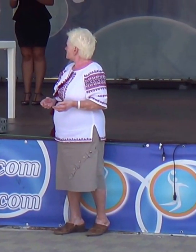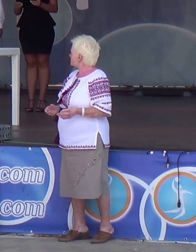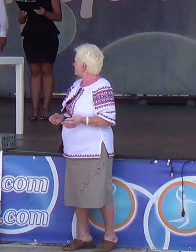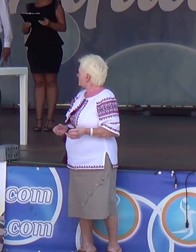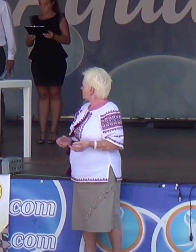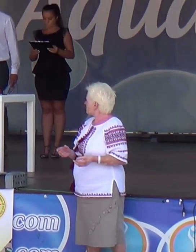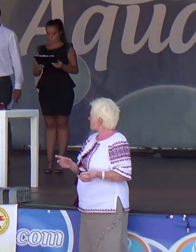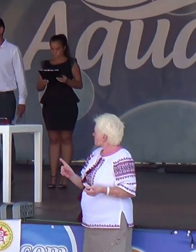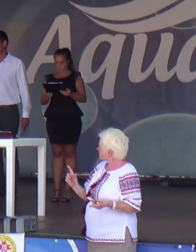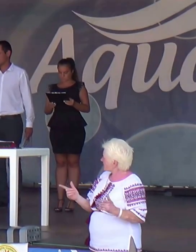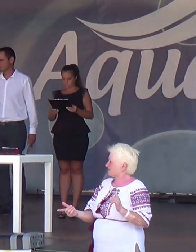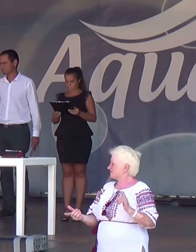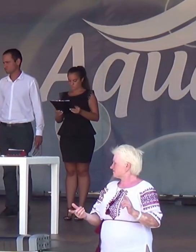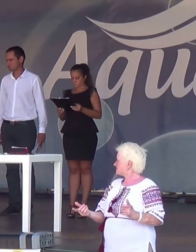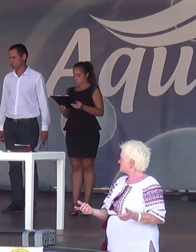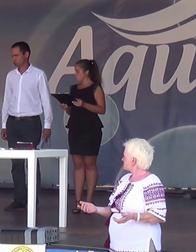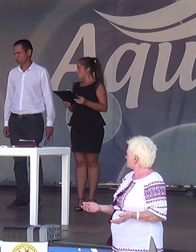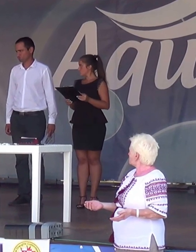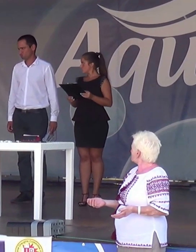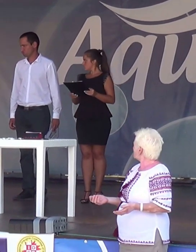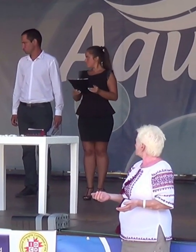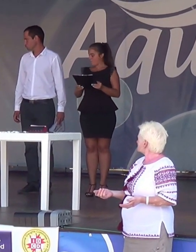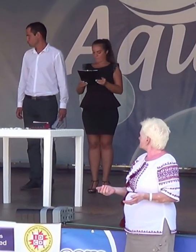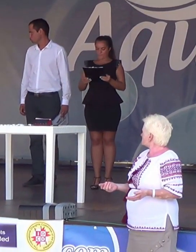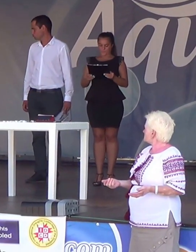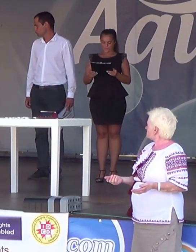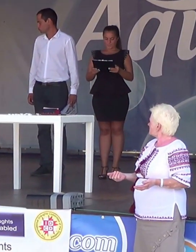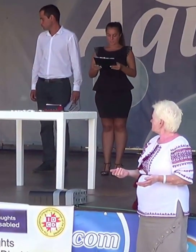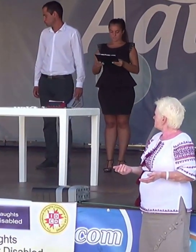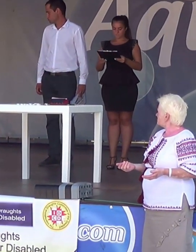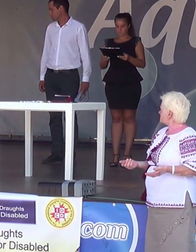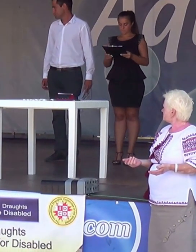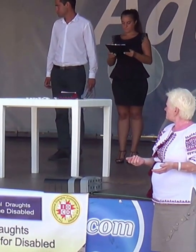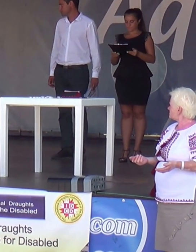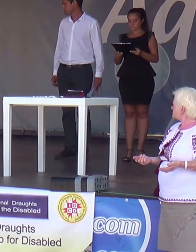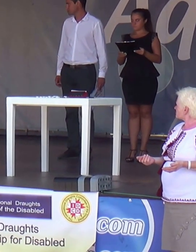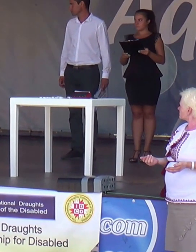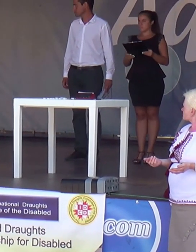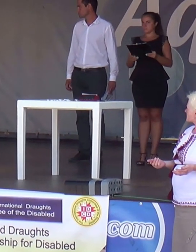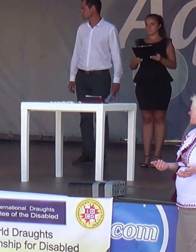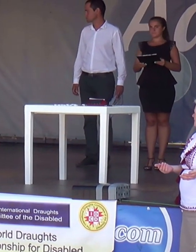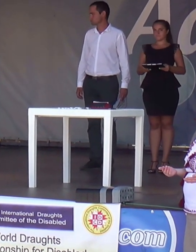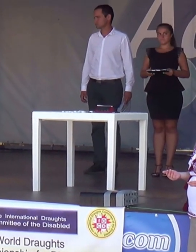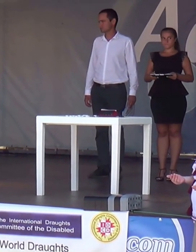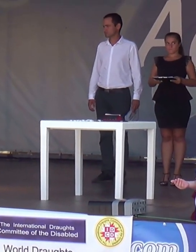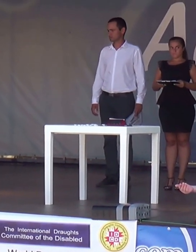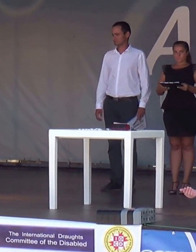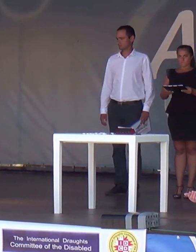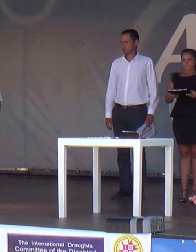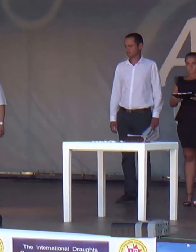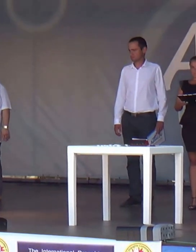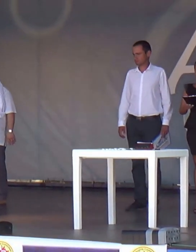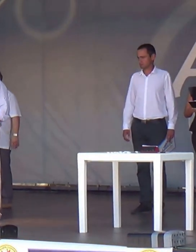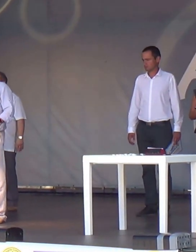има само първи награди, първо място, явно за поредна година не е спазил обещанието си, защото това е един спорт като всички